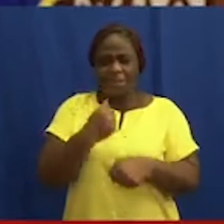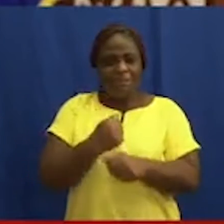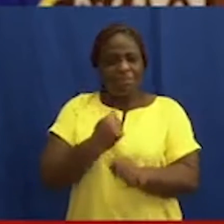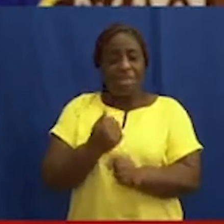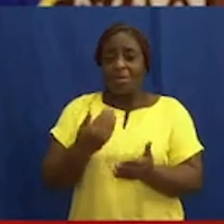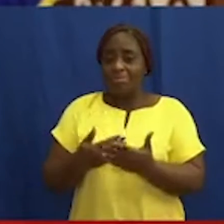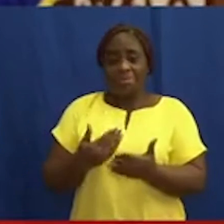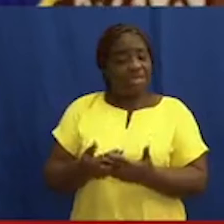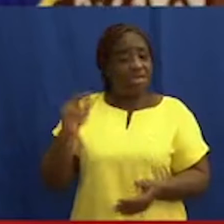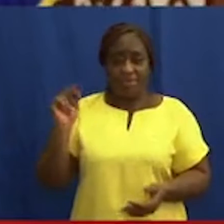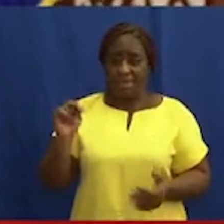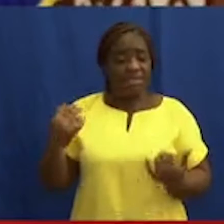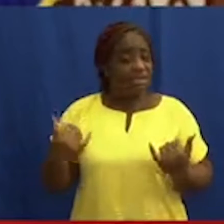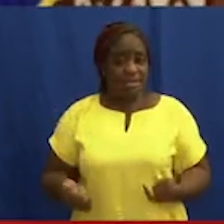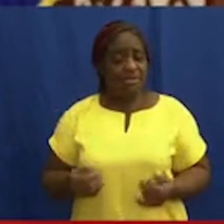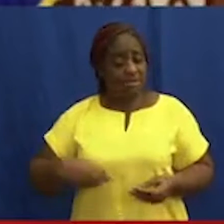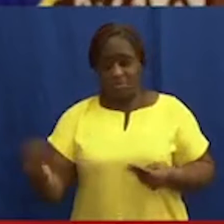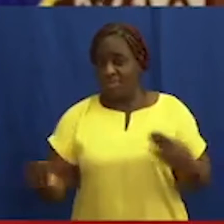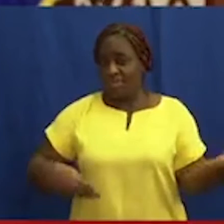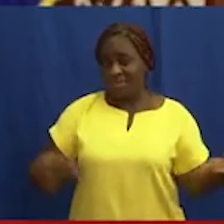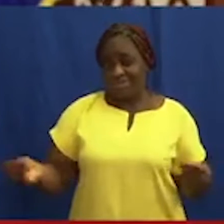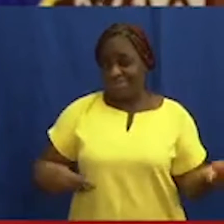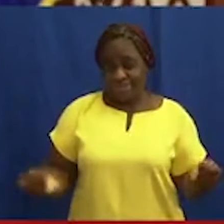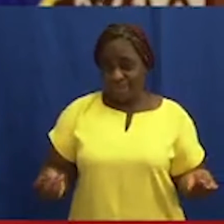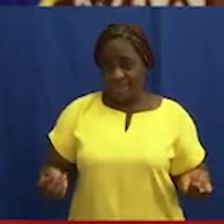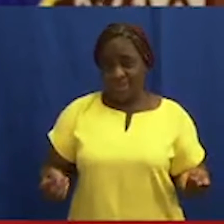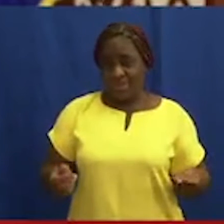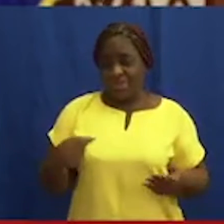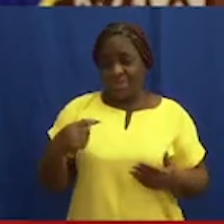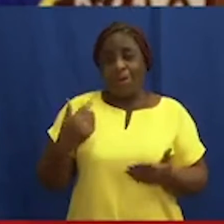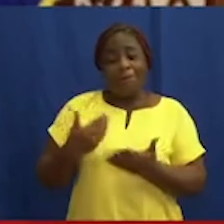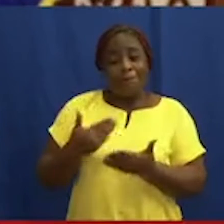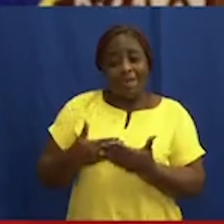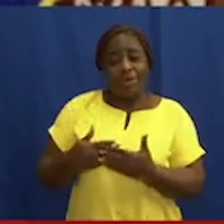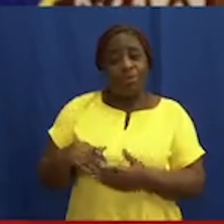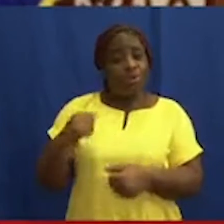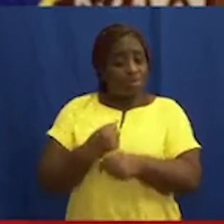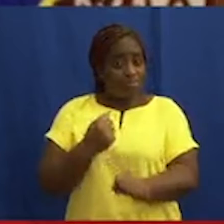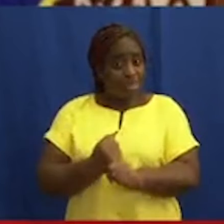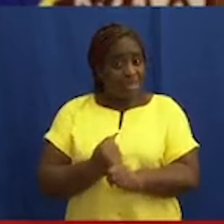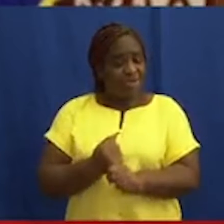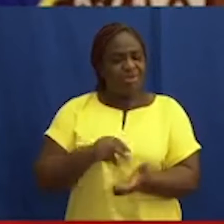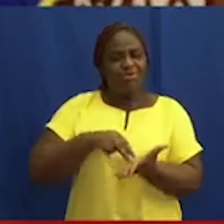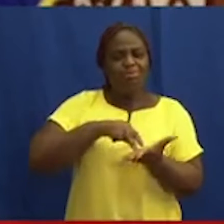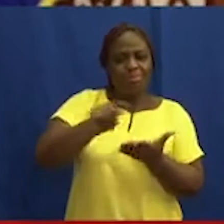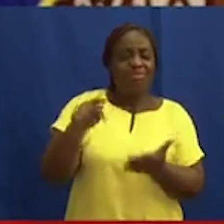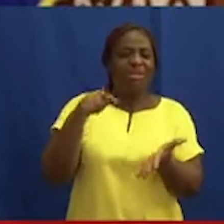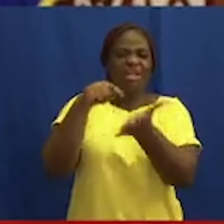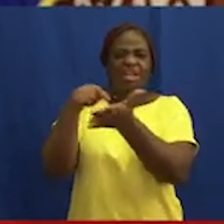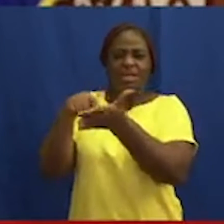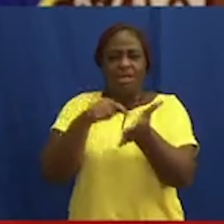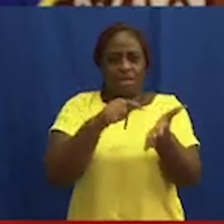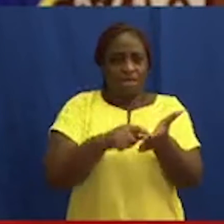cewa kudade da yake na biya wanda yake su sun zama tilas a biya su na wasu asusu zamu ga mun